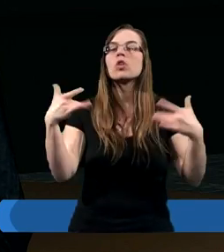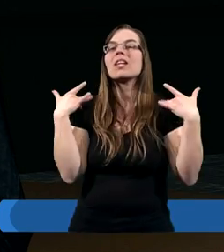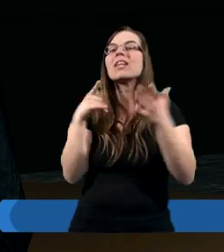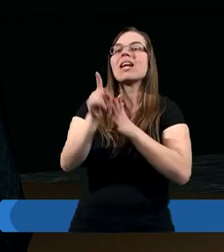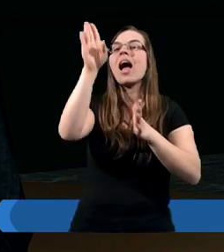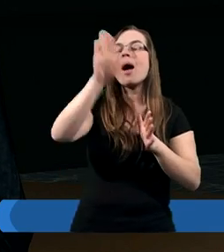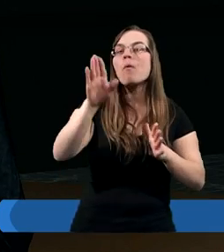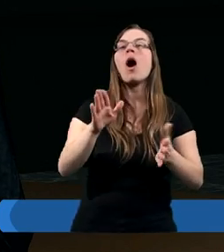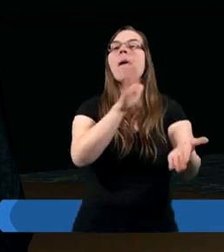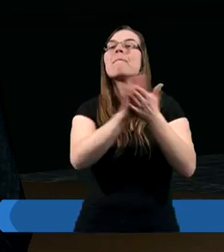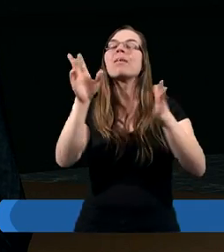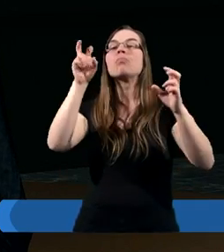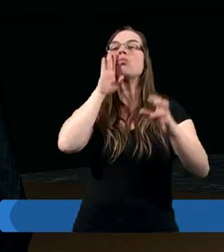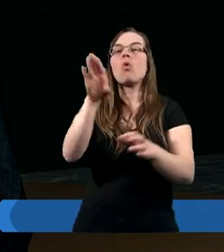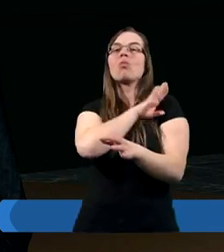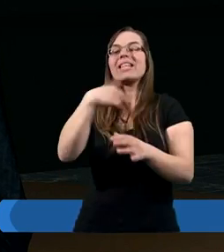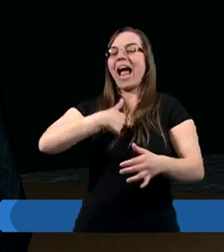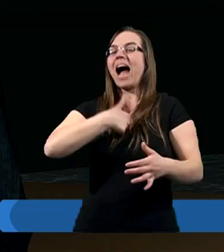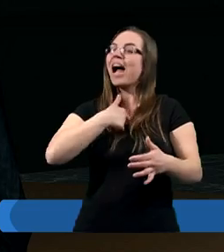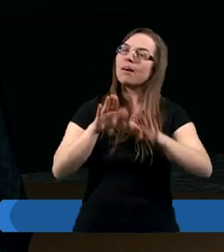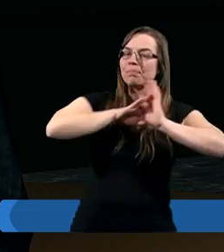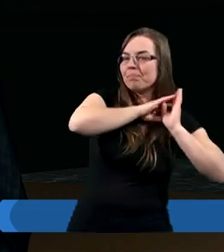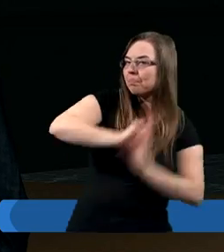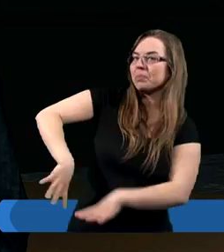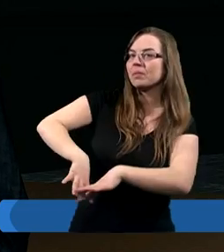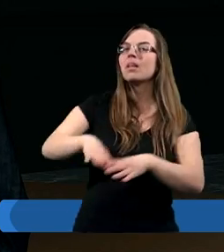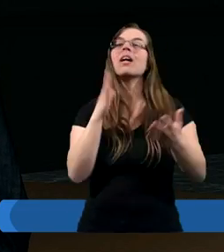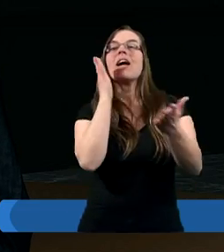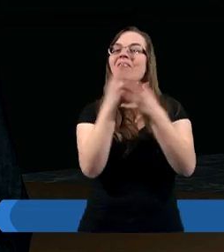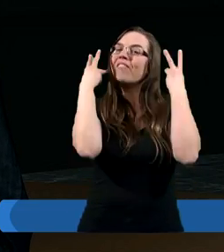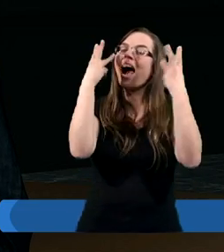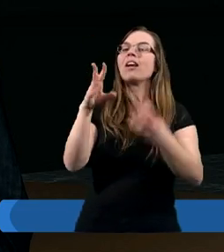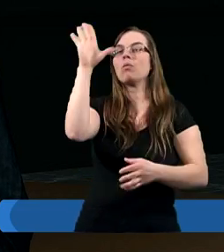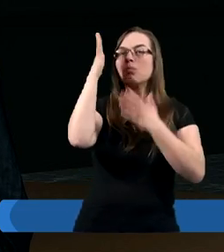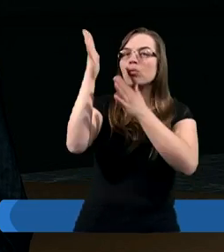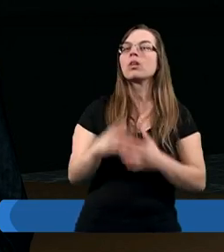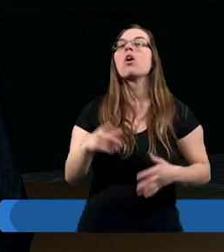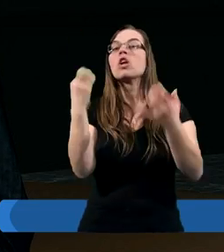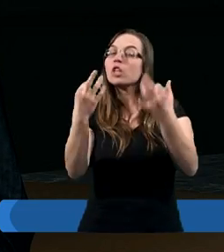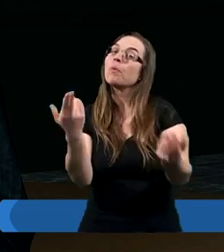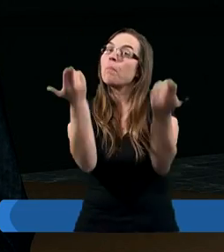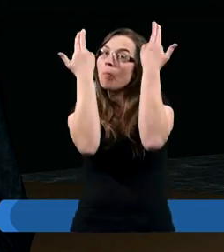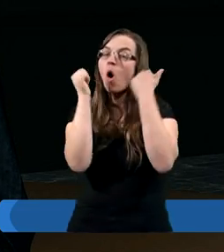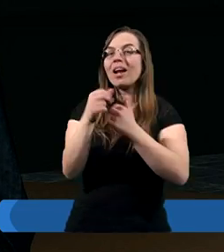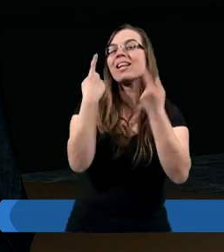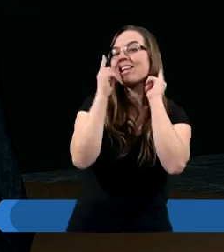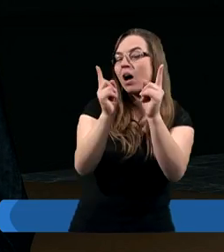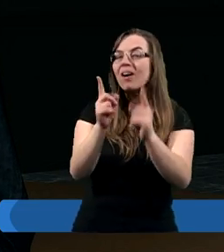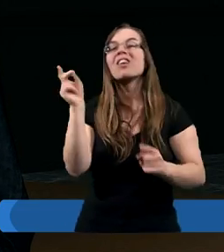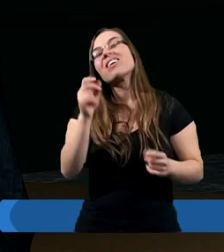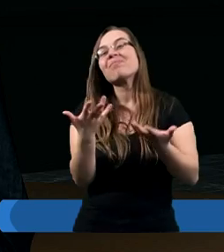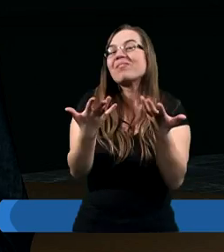bez śmierci własnego ja. I w kontekście też tego, co Maciek mówił, że dzisiaj pokora też jest taka uważana za